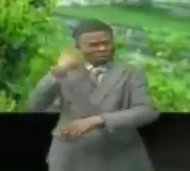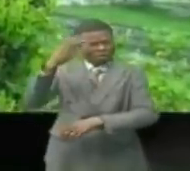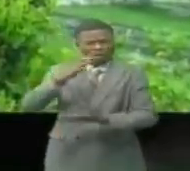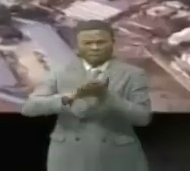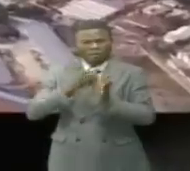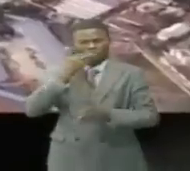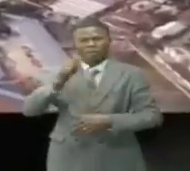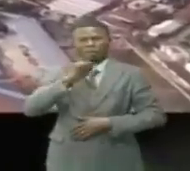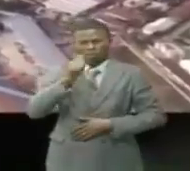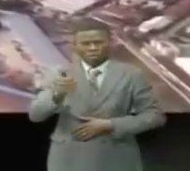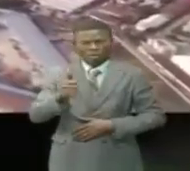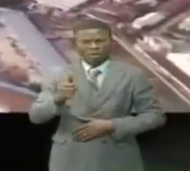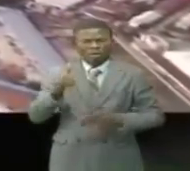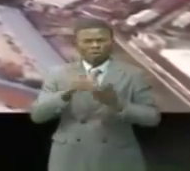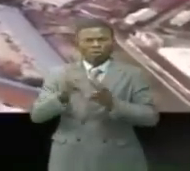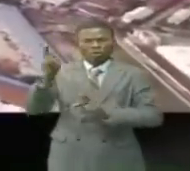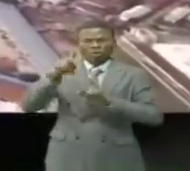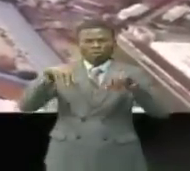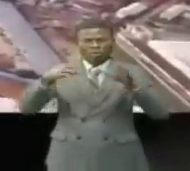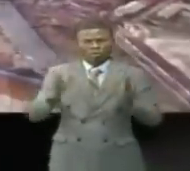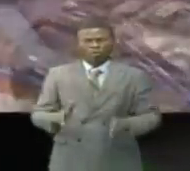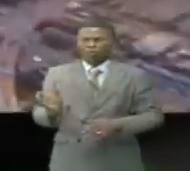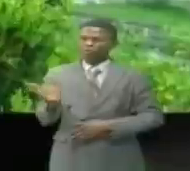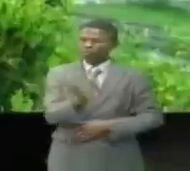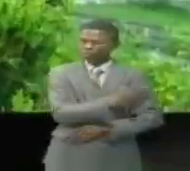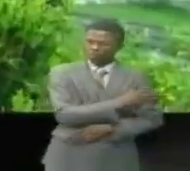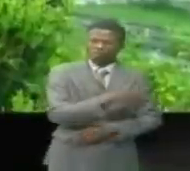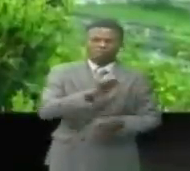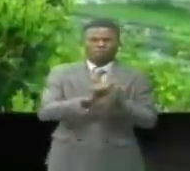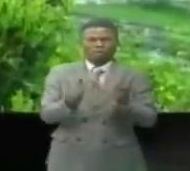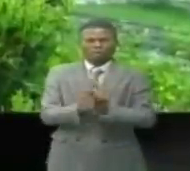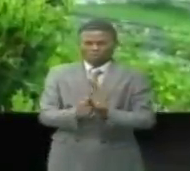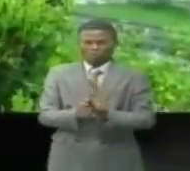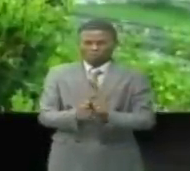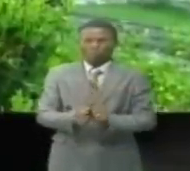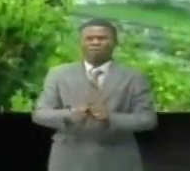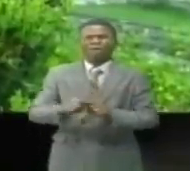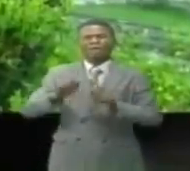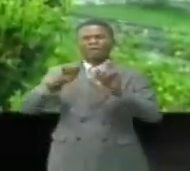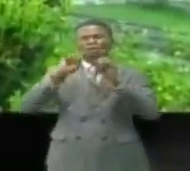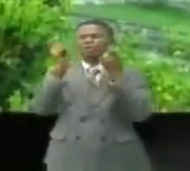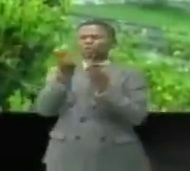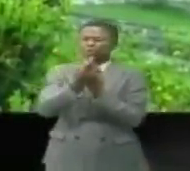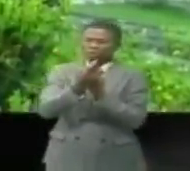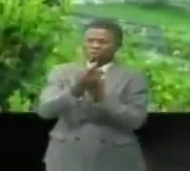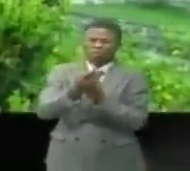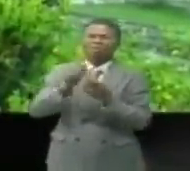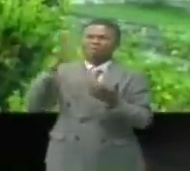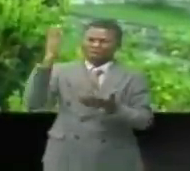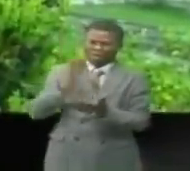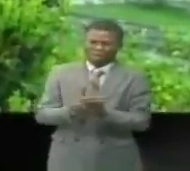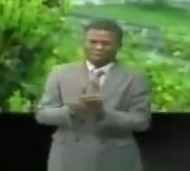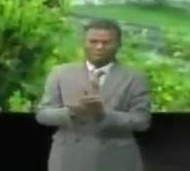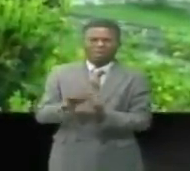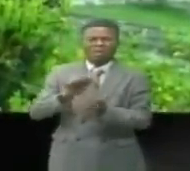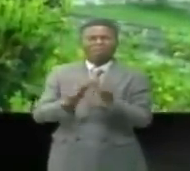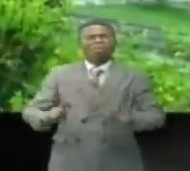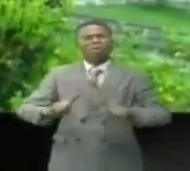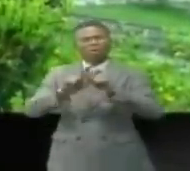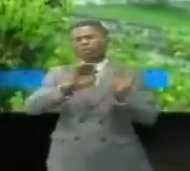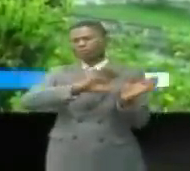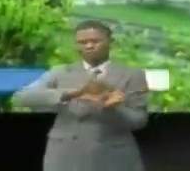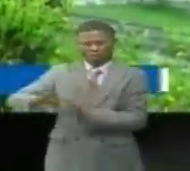peuple congolais. Mettons de côté toute divergence de nature tribale, régionale